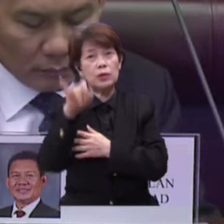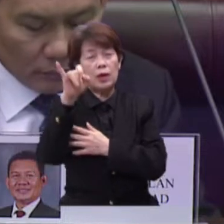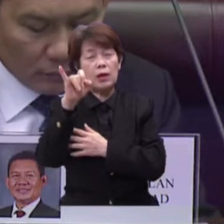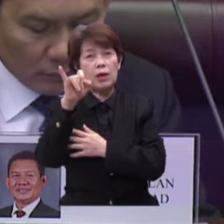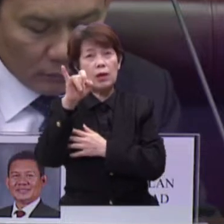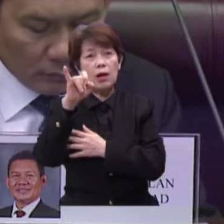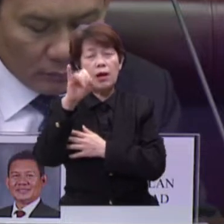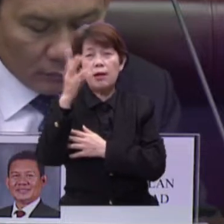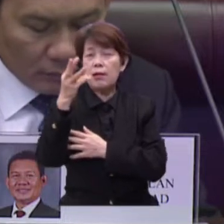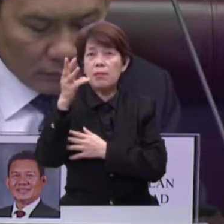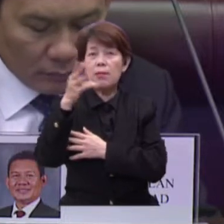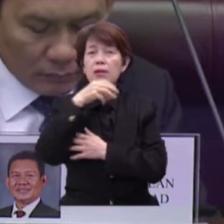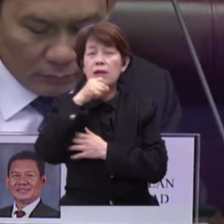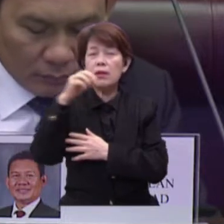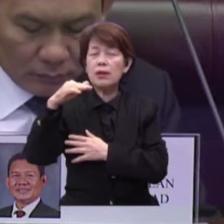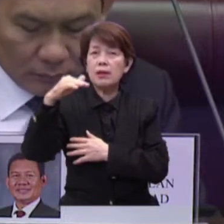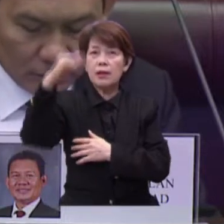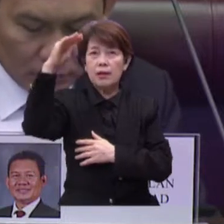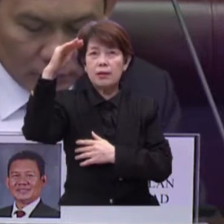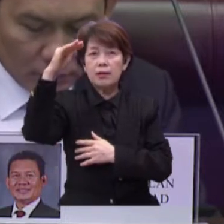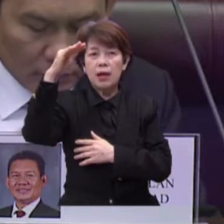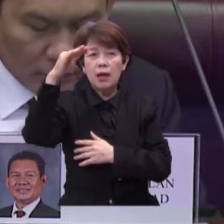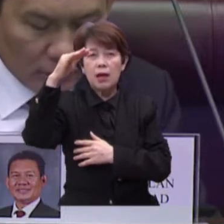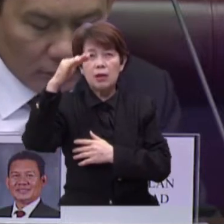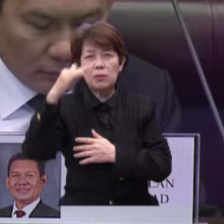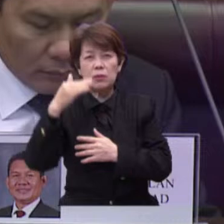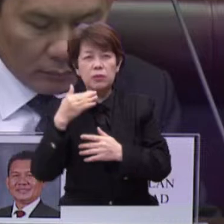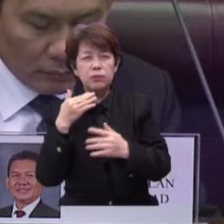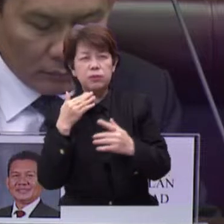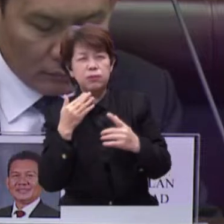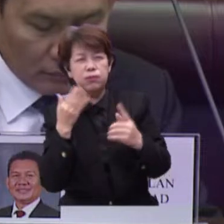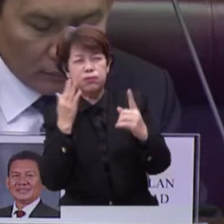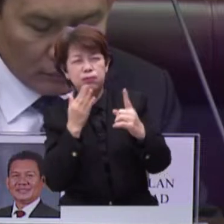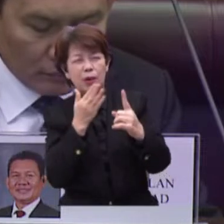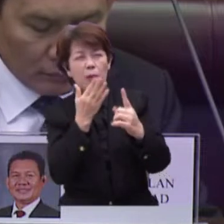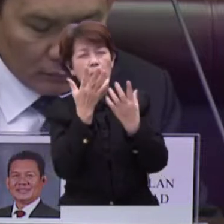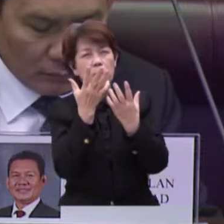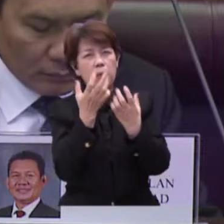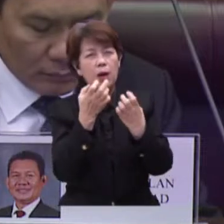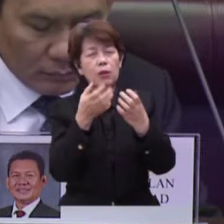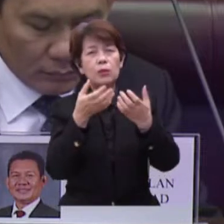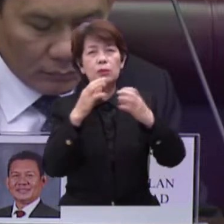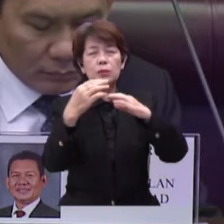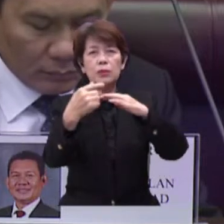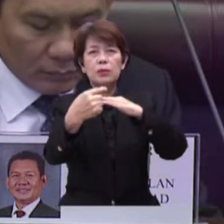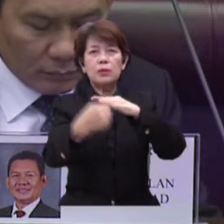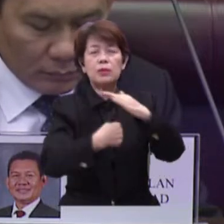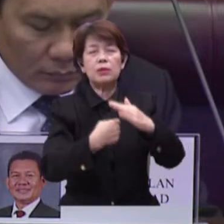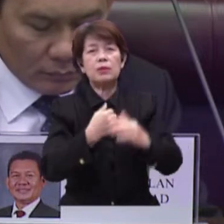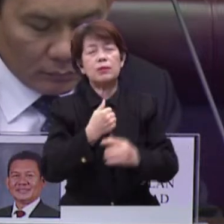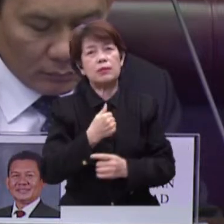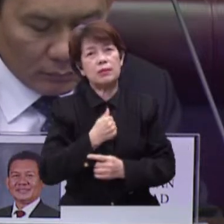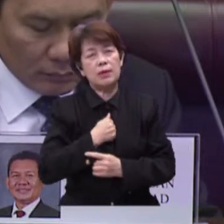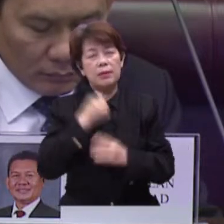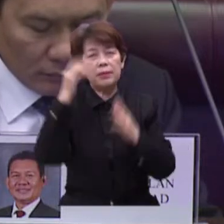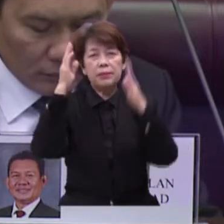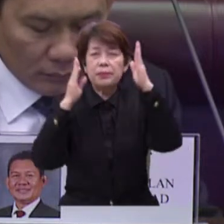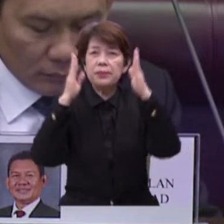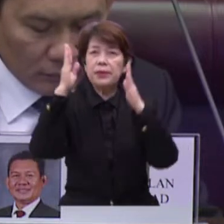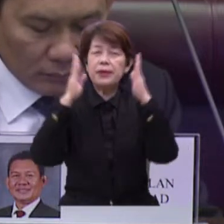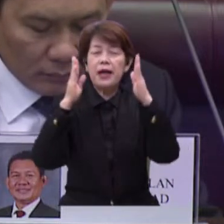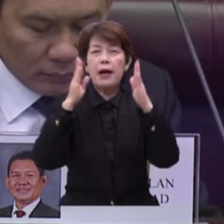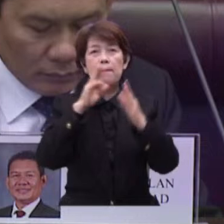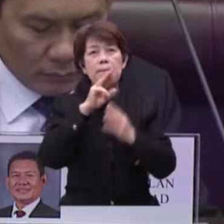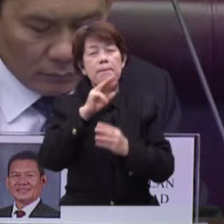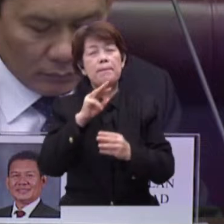ke atas mengalami kemurungan dan Kementerian Kesehatan Malaysia mengunjurkan masalah akan